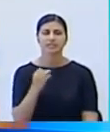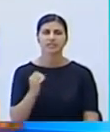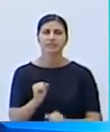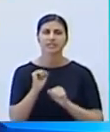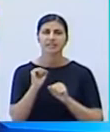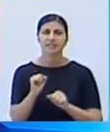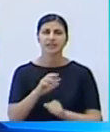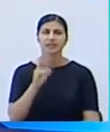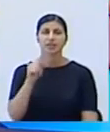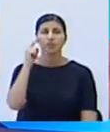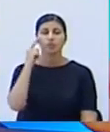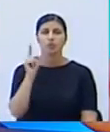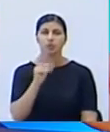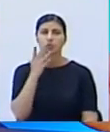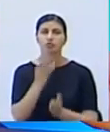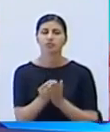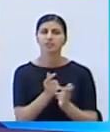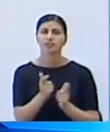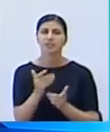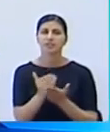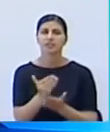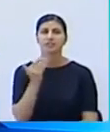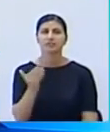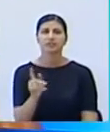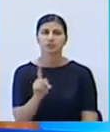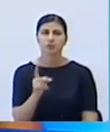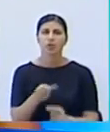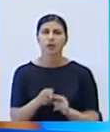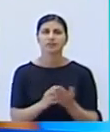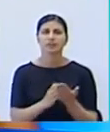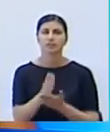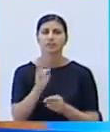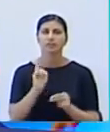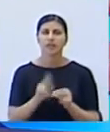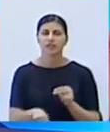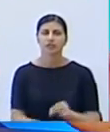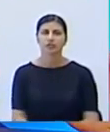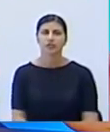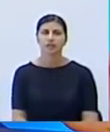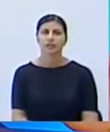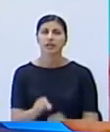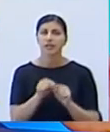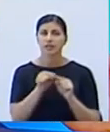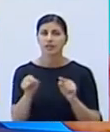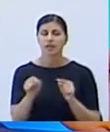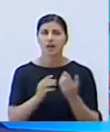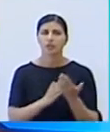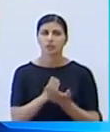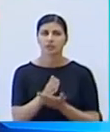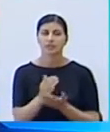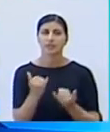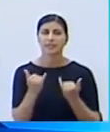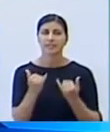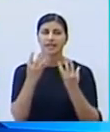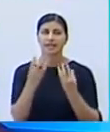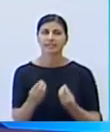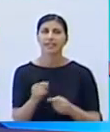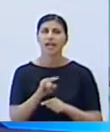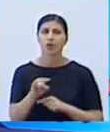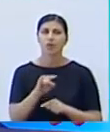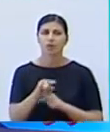დასაცავად და მიგვაჩნია, რომ ჩვენ მსათვართ იმისათვის, რომ ეს ამოცანები გადაჭრათ. ისევე როგორც არის მიმდინარე ამოცანები. დღეს